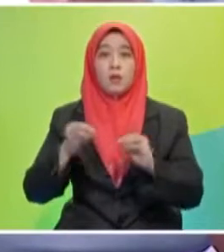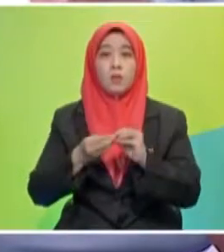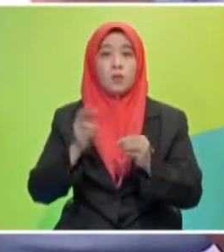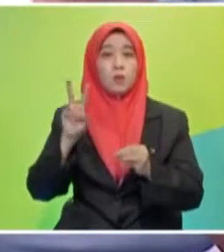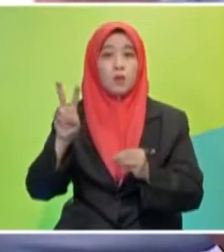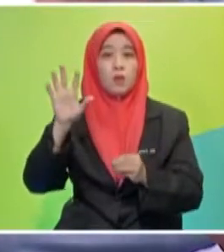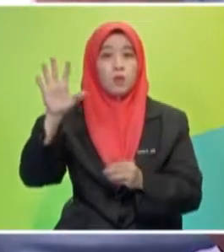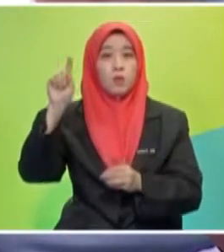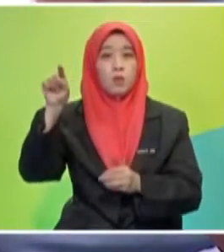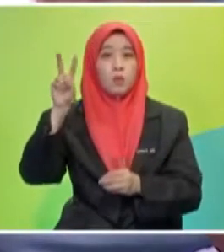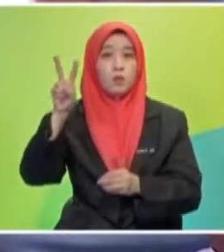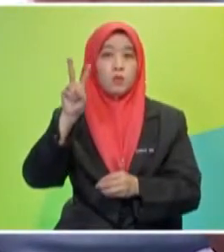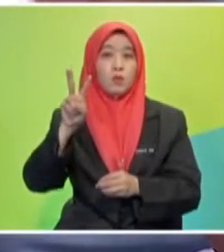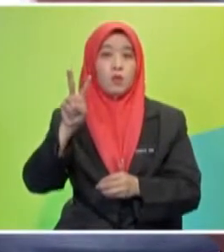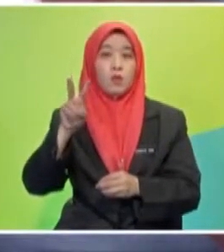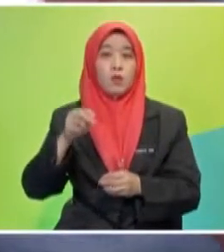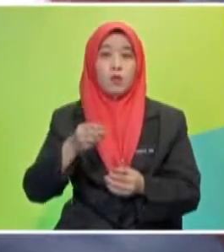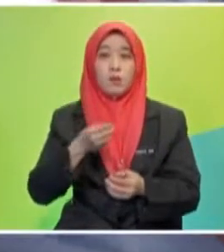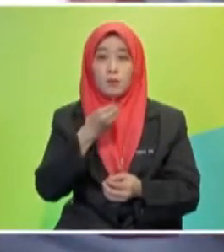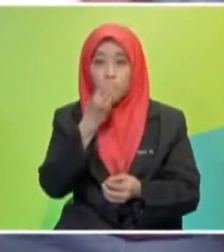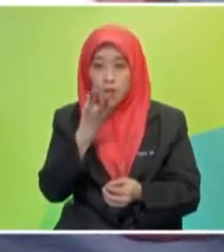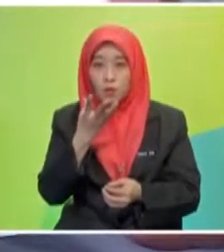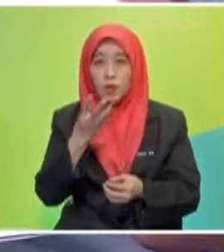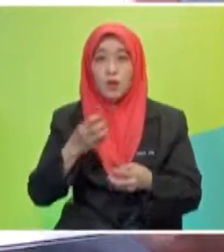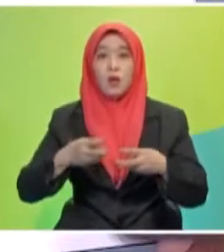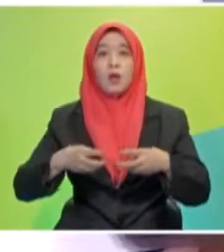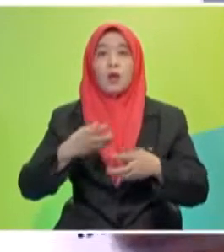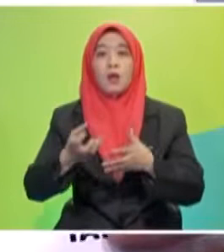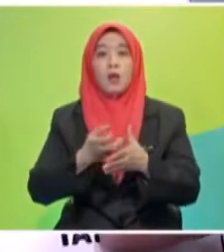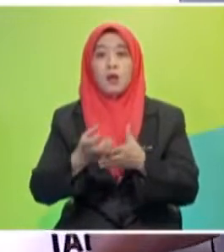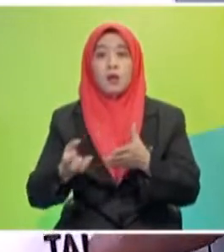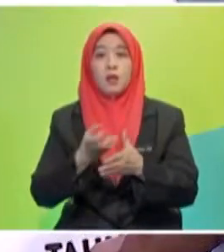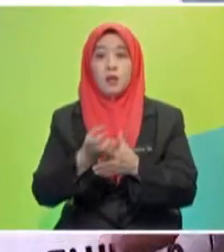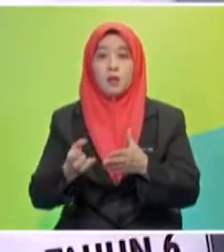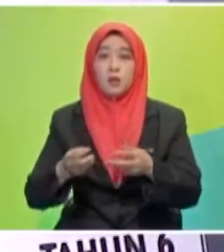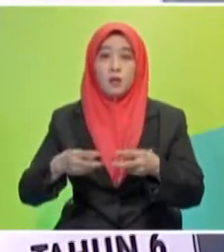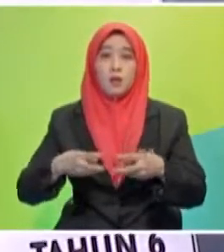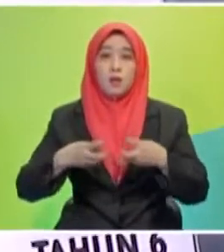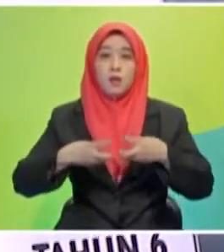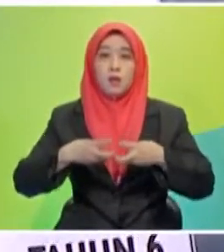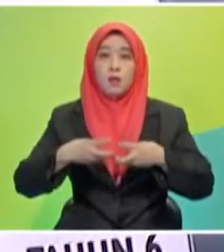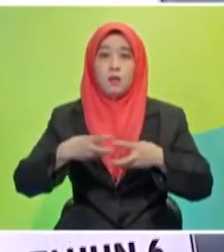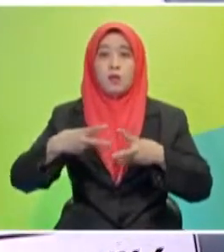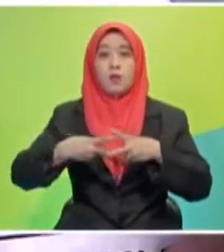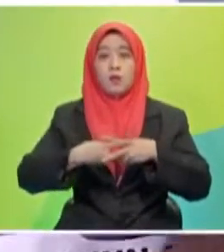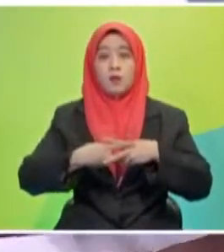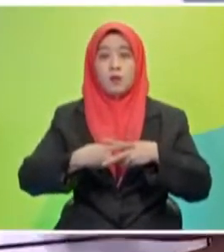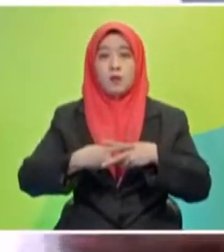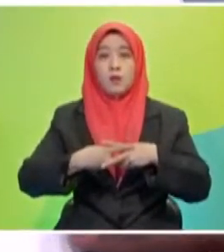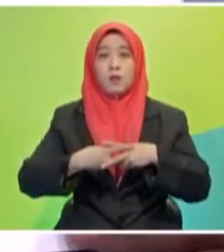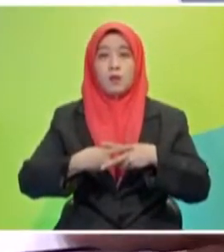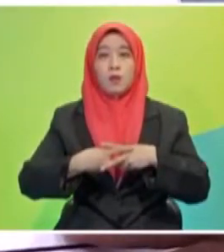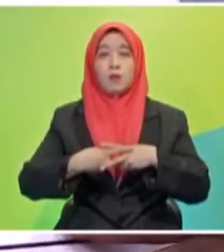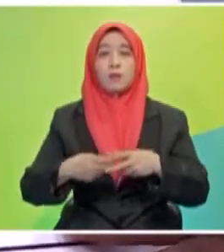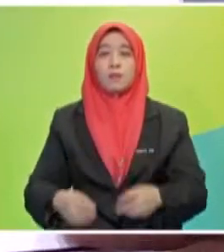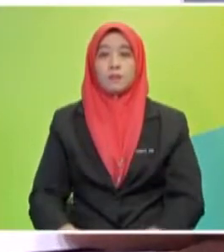pay2pay dua yaitu menerangkan elemen electro-mechanical nah jadi kita akan setuh dua perkara ini